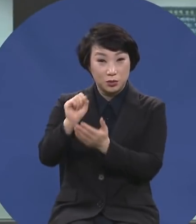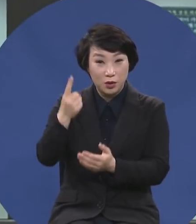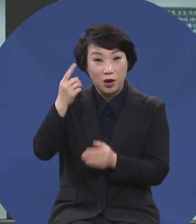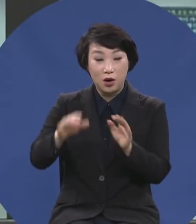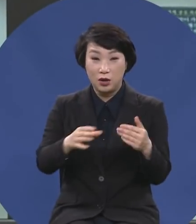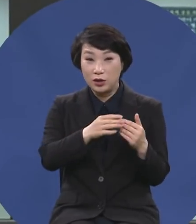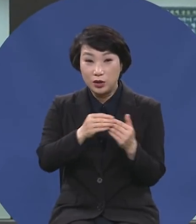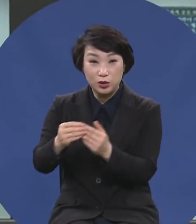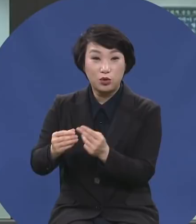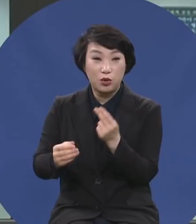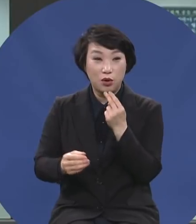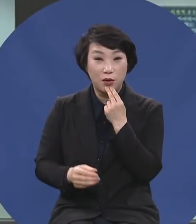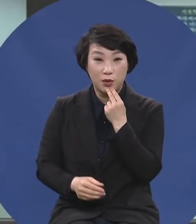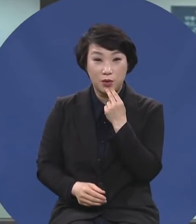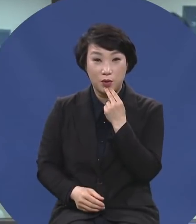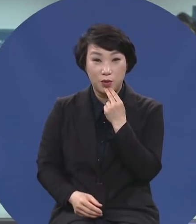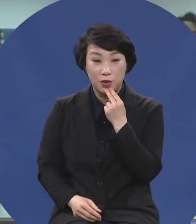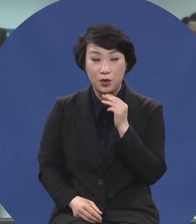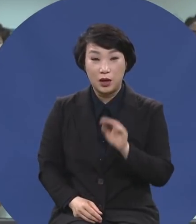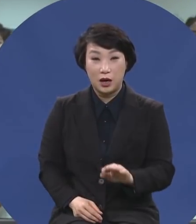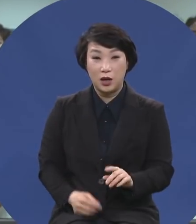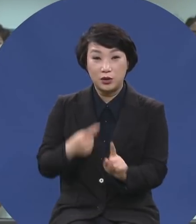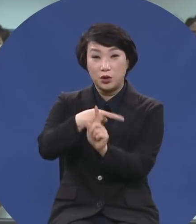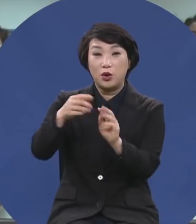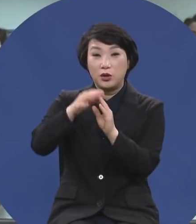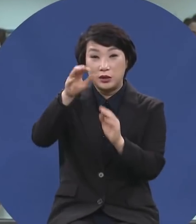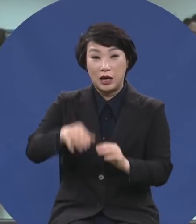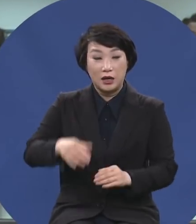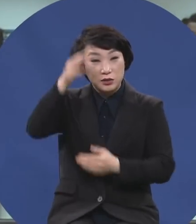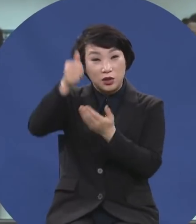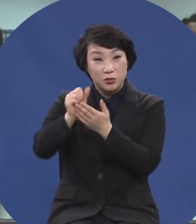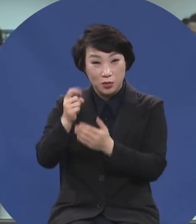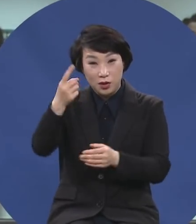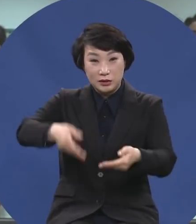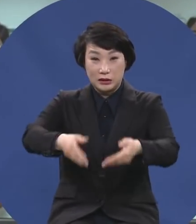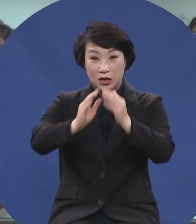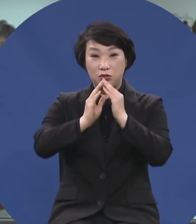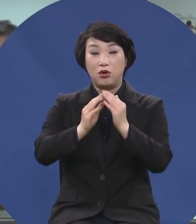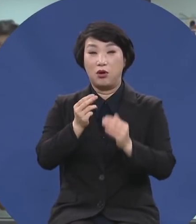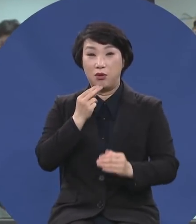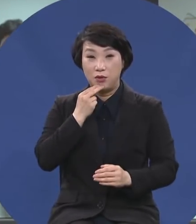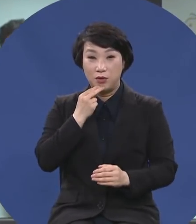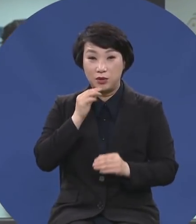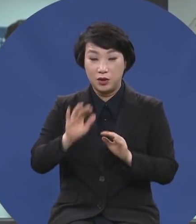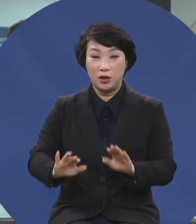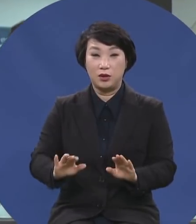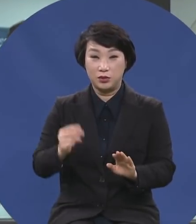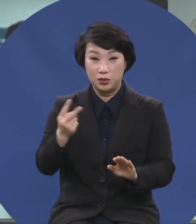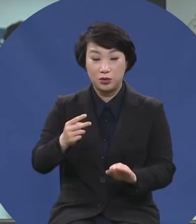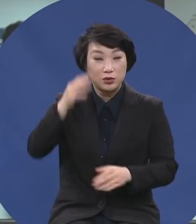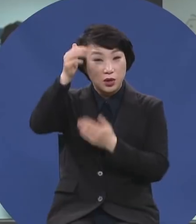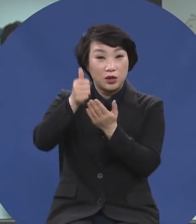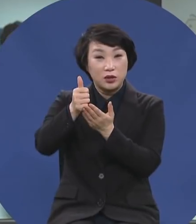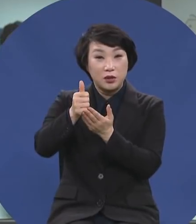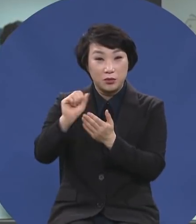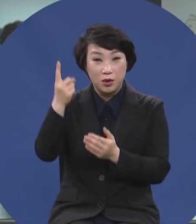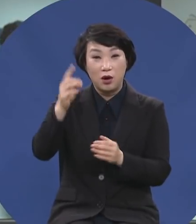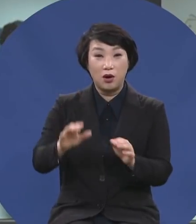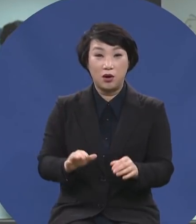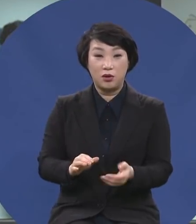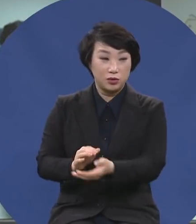성령으로 인도하지 않고 성령으로 세워지지 않고 성령으로 양을